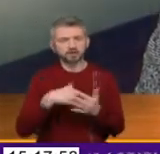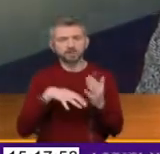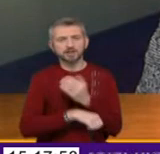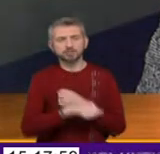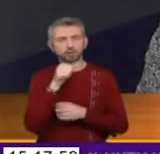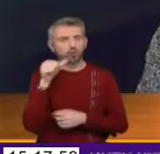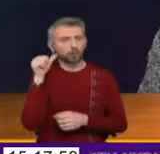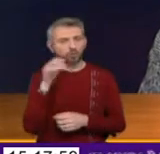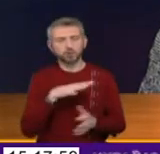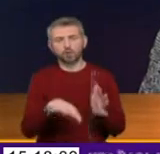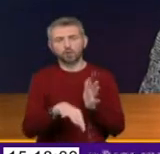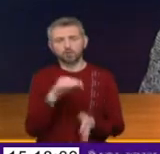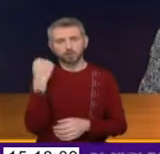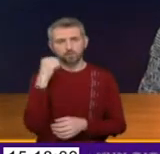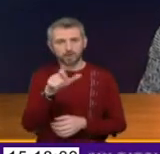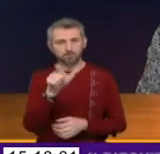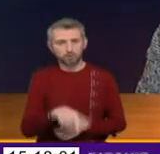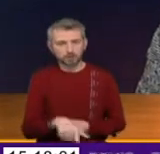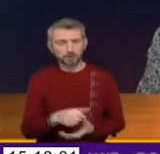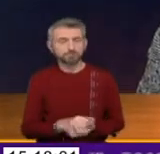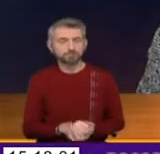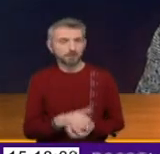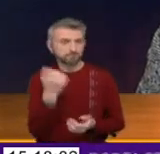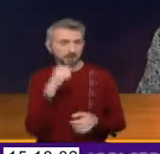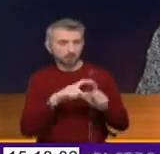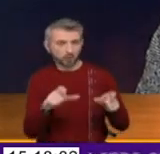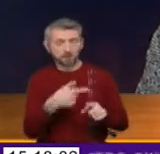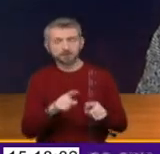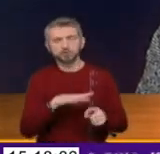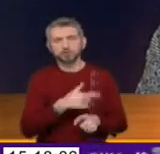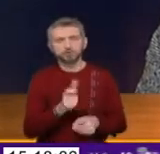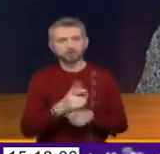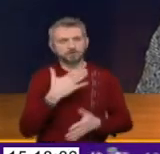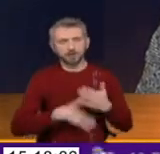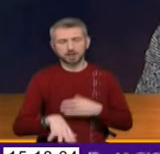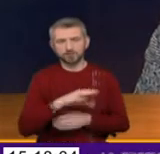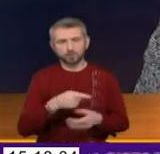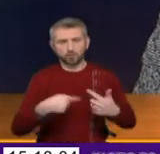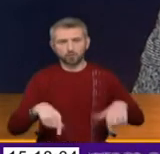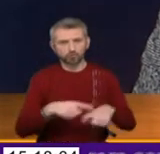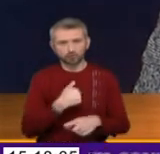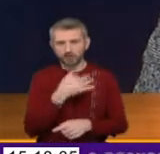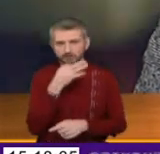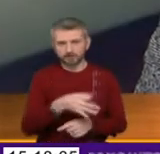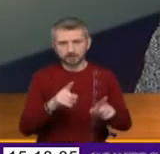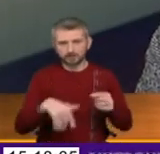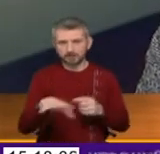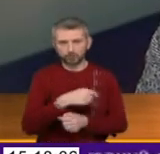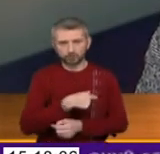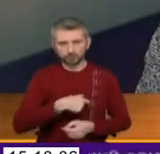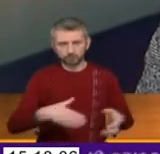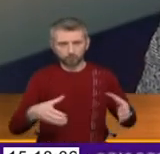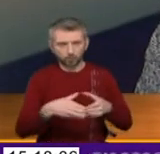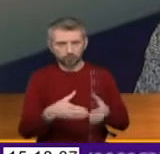року, вже було обрано переможця. Насправді, це була дуже велика радість для всього округу, я сказала, навіть для всього